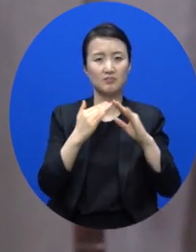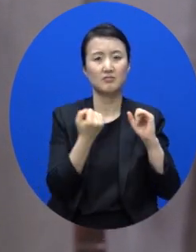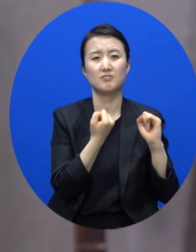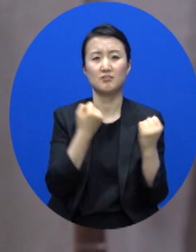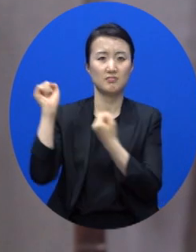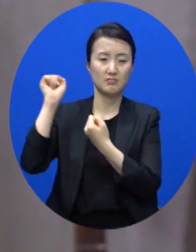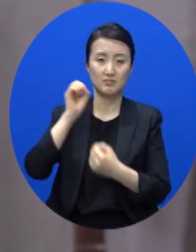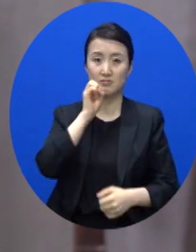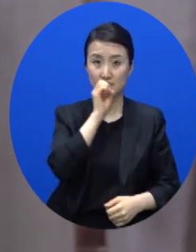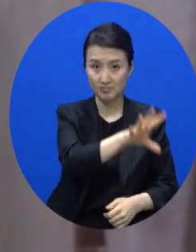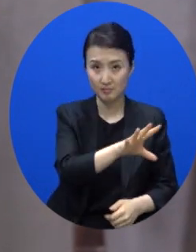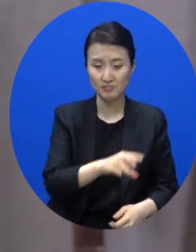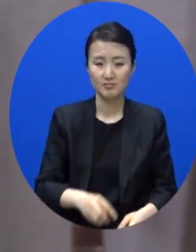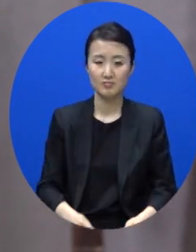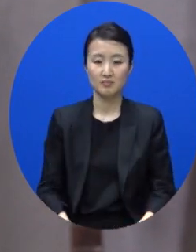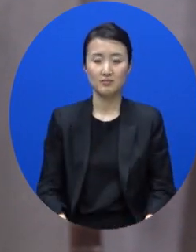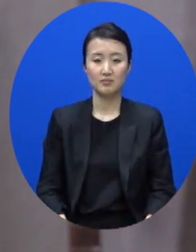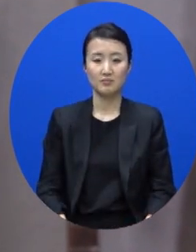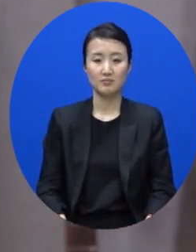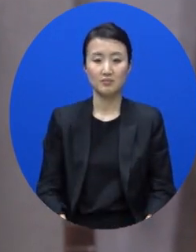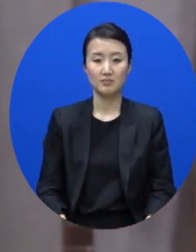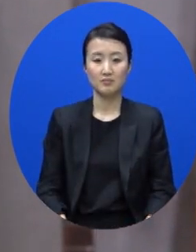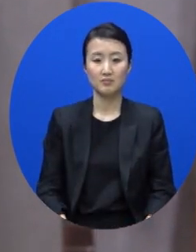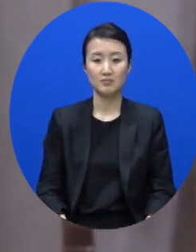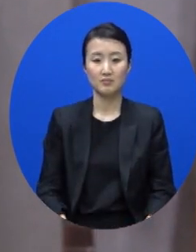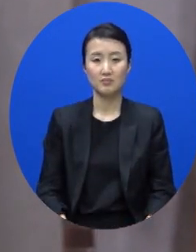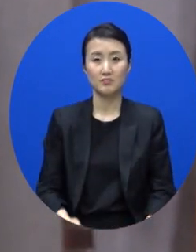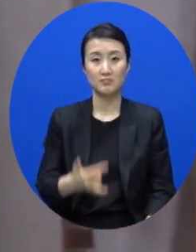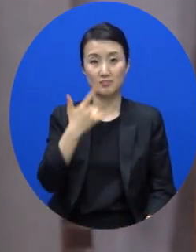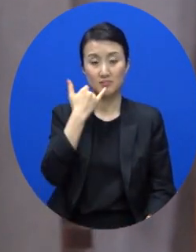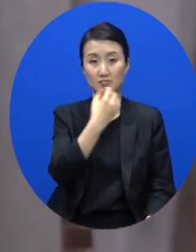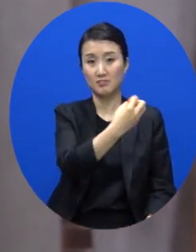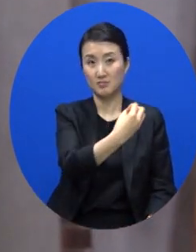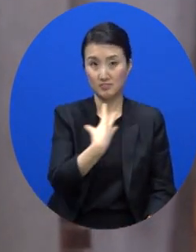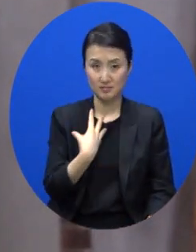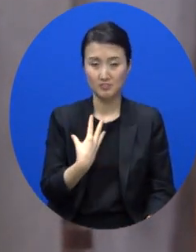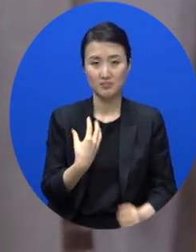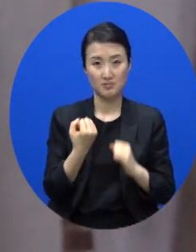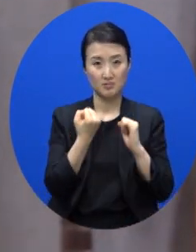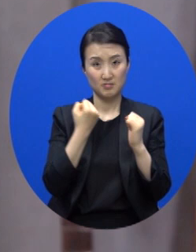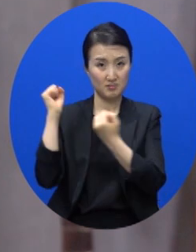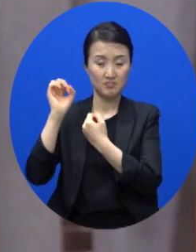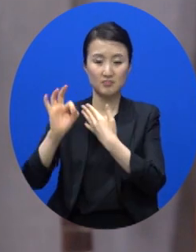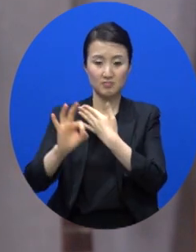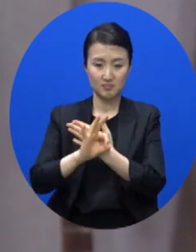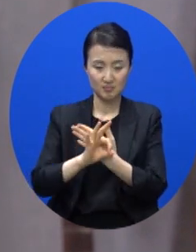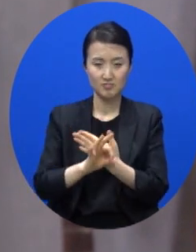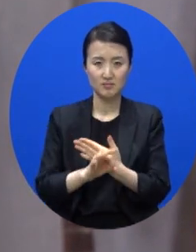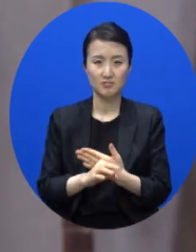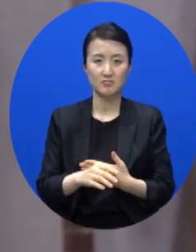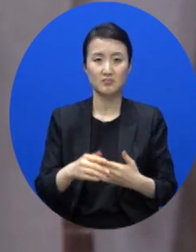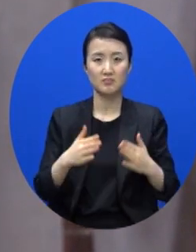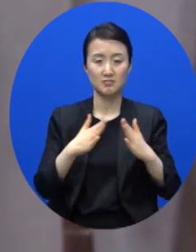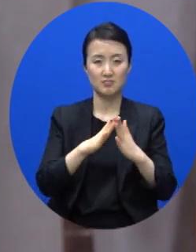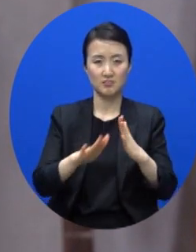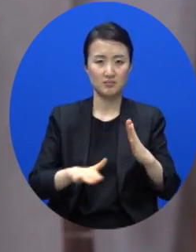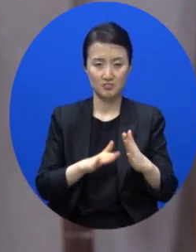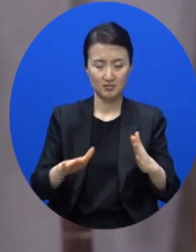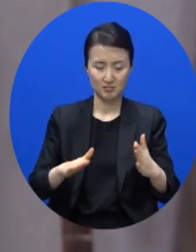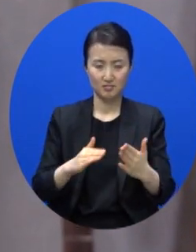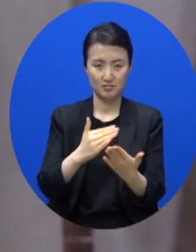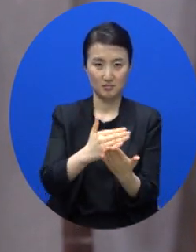부모님께서 집을 나가게 되면 호적에서 파버리겠다. 그래서 저는 호적에서 파십시오.